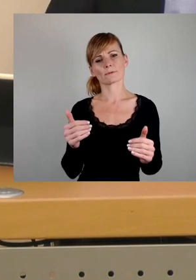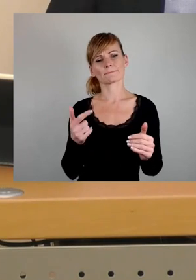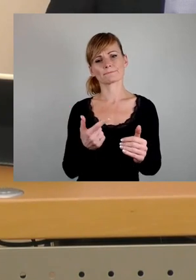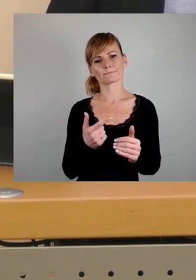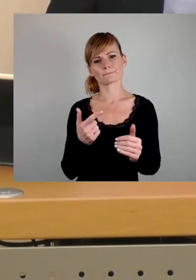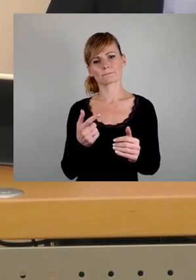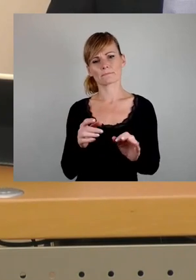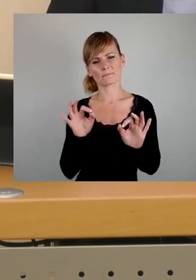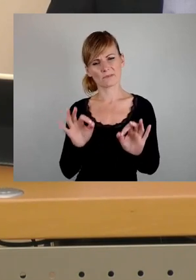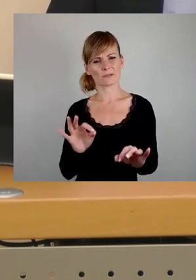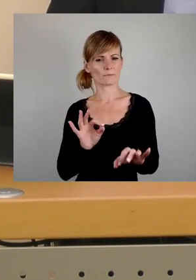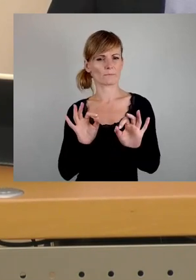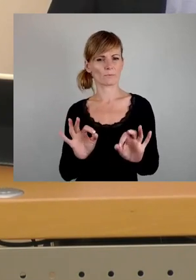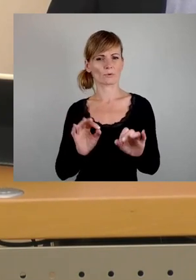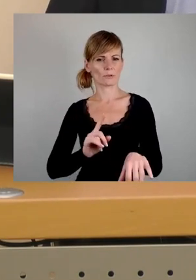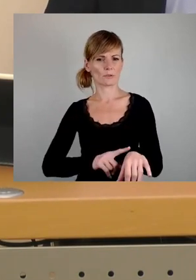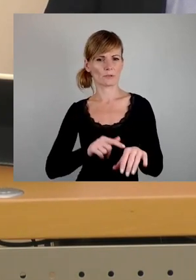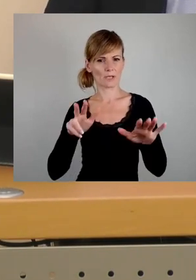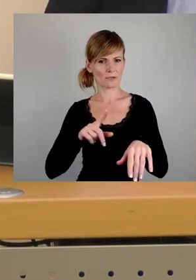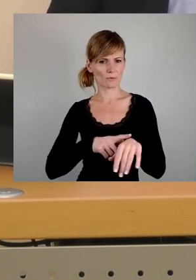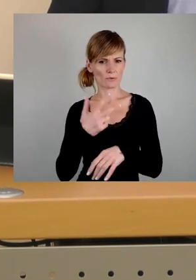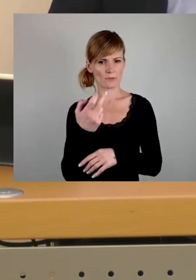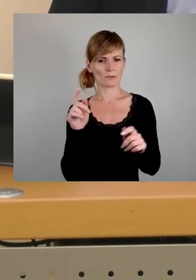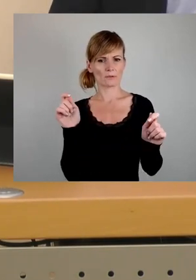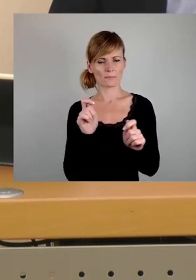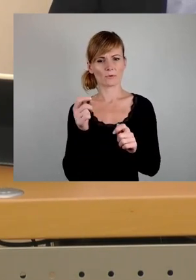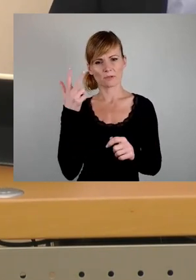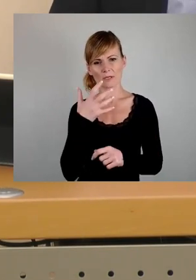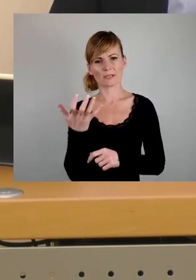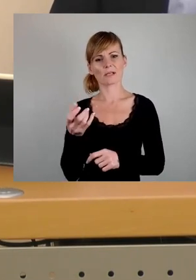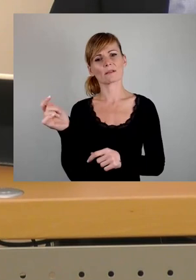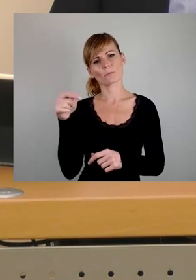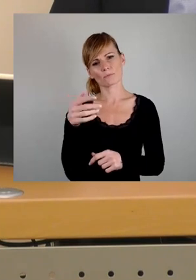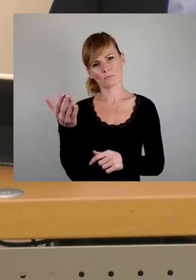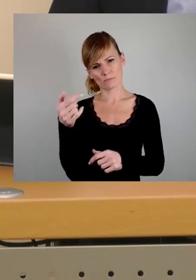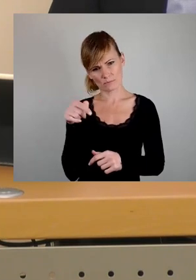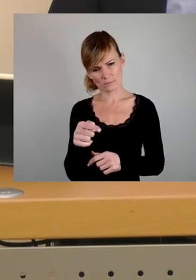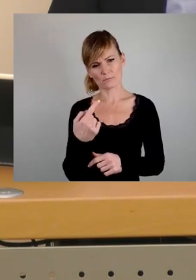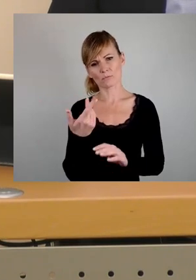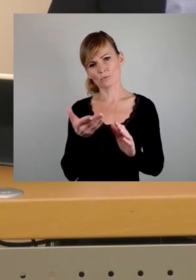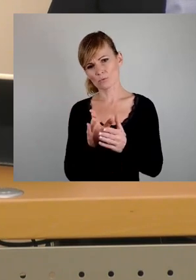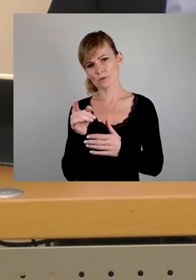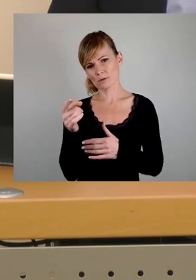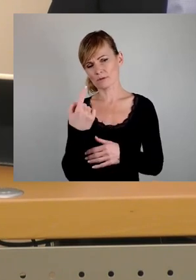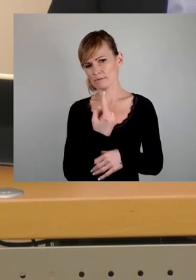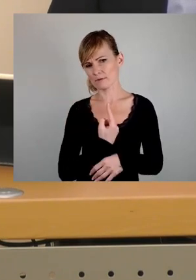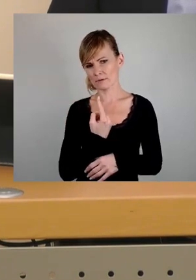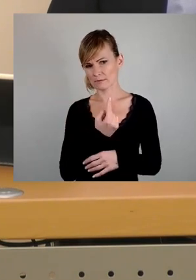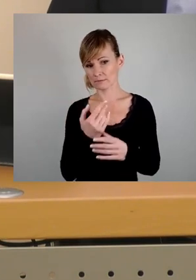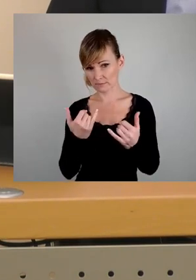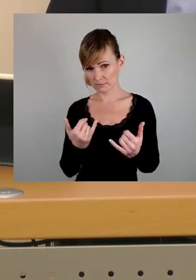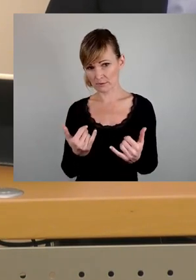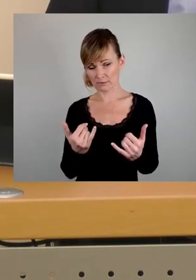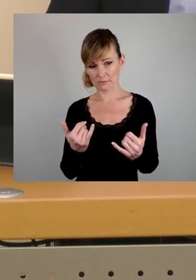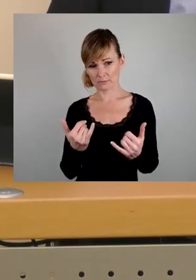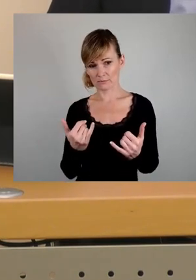Minute pünktlich 18.30 Uhr, Herrn Sandner noch nach vorne bitten und würde gerne noch, dass wir an dieser Stelle auch,